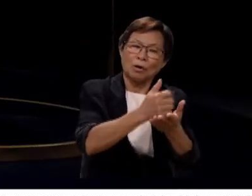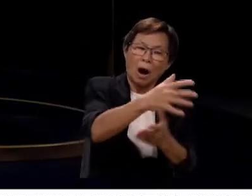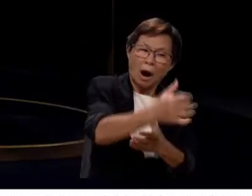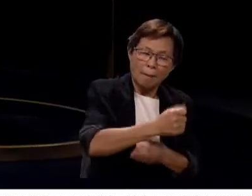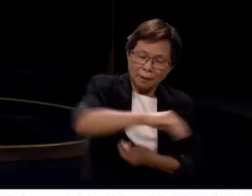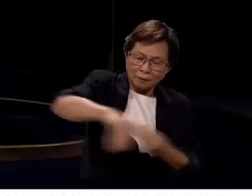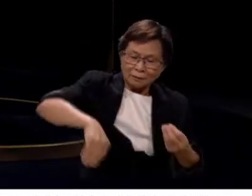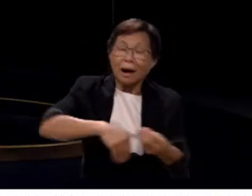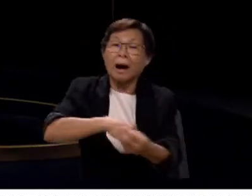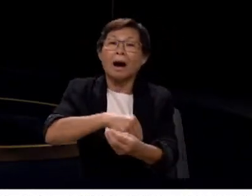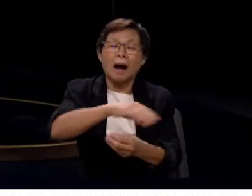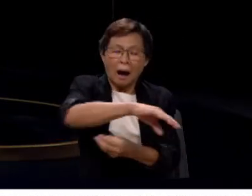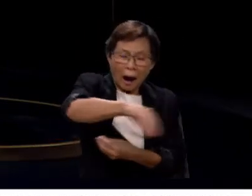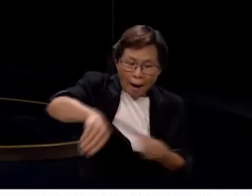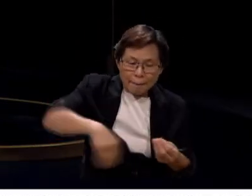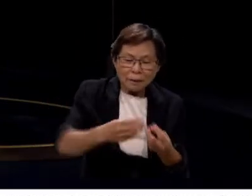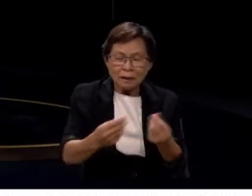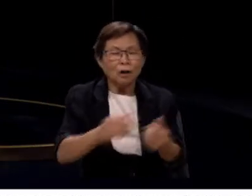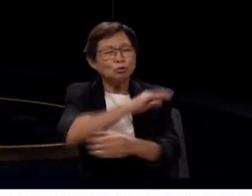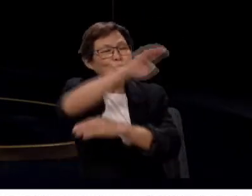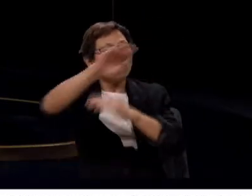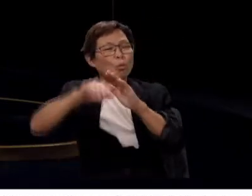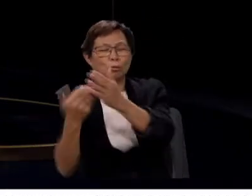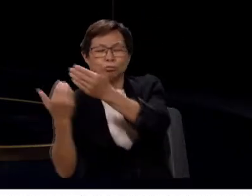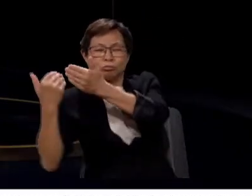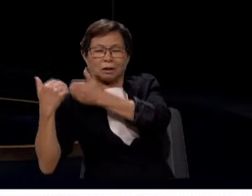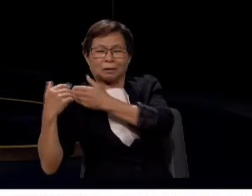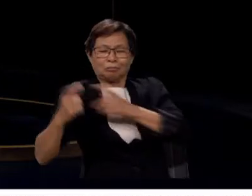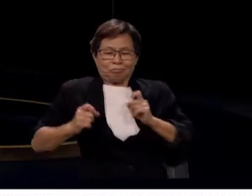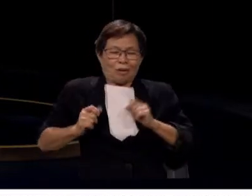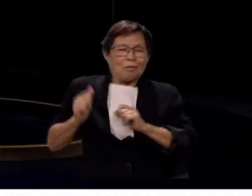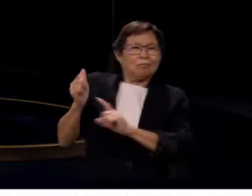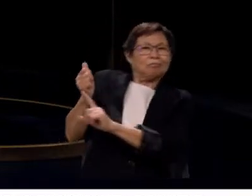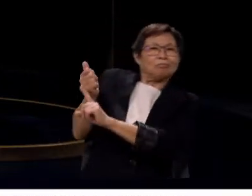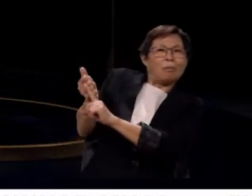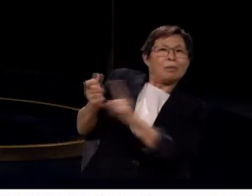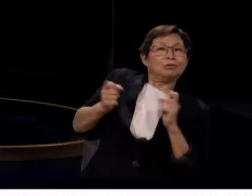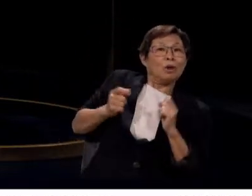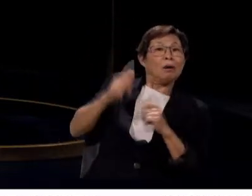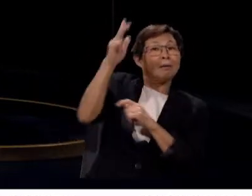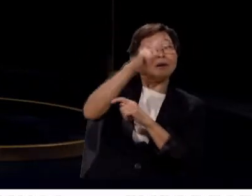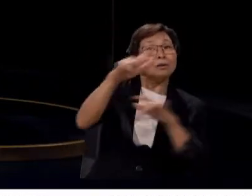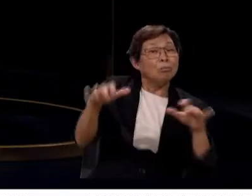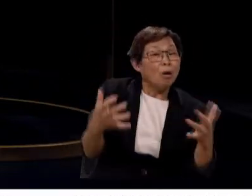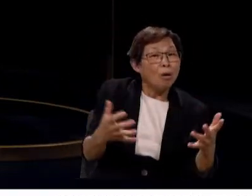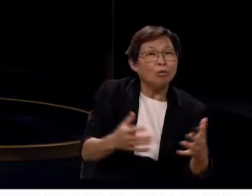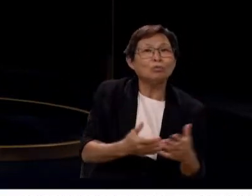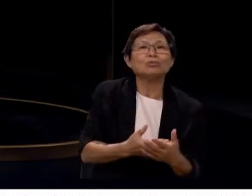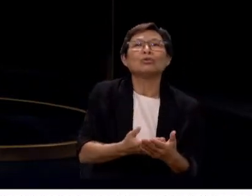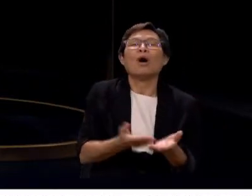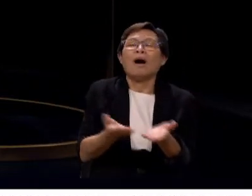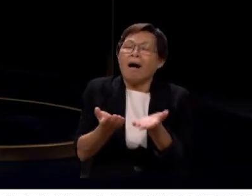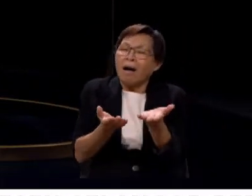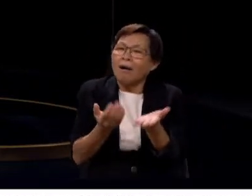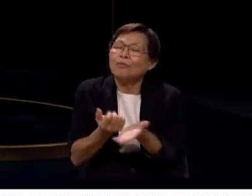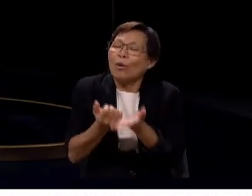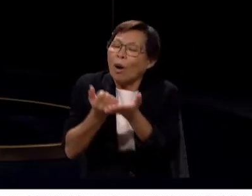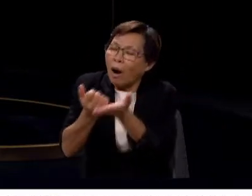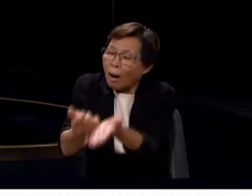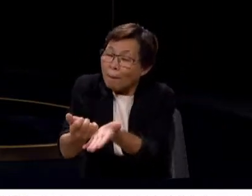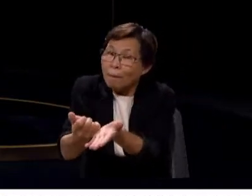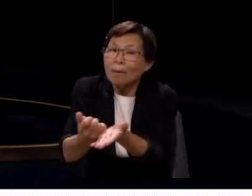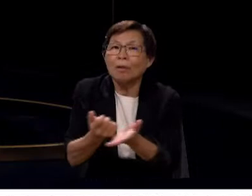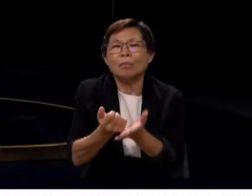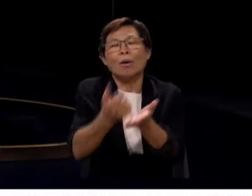dan sebagainya ianya akan ditanggung sepenuhnya oleh pihak swasta Philips Avent kajian lakukan ialah untuk VCT untuk